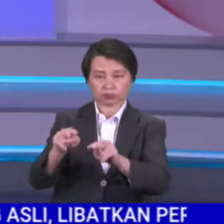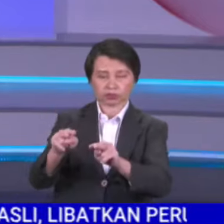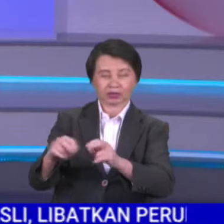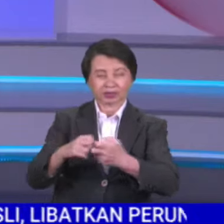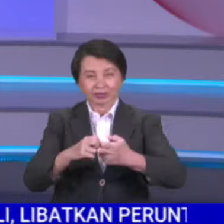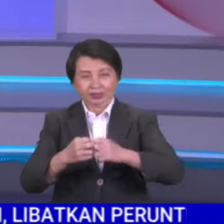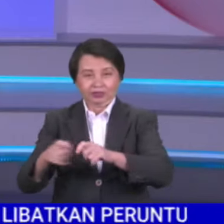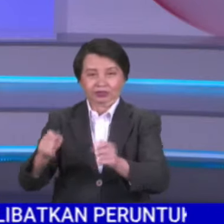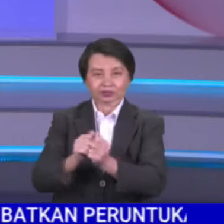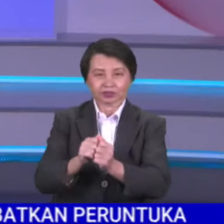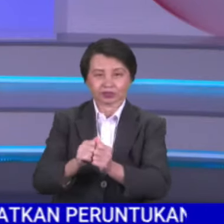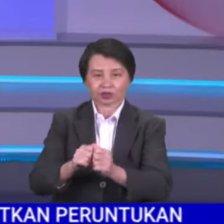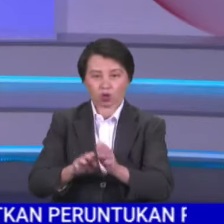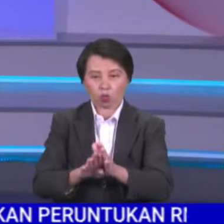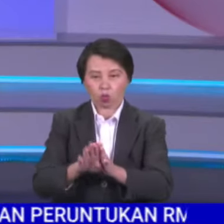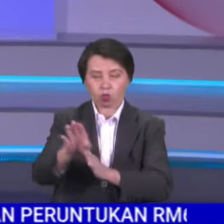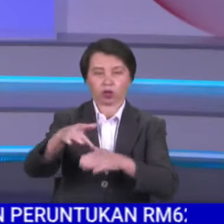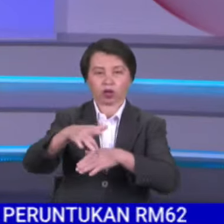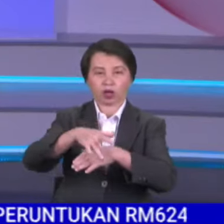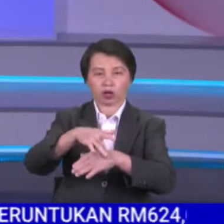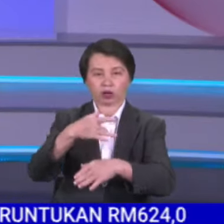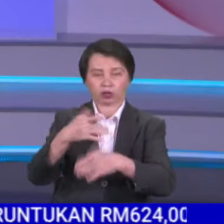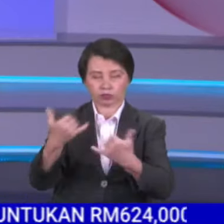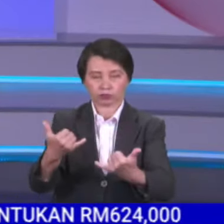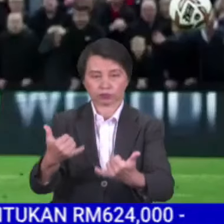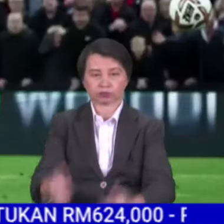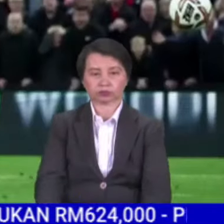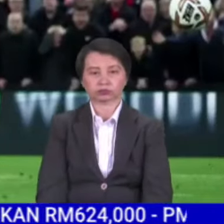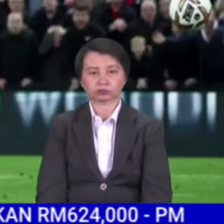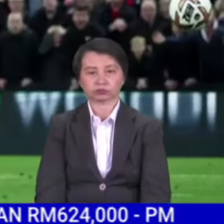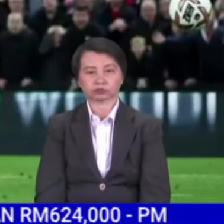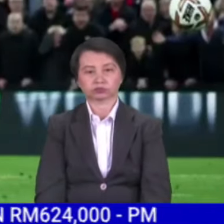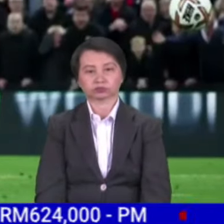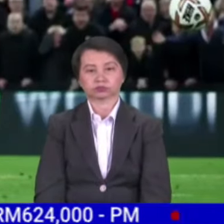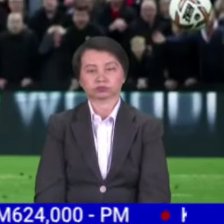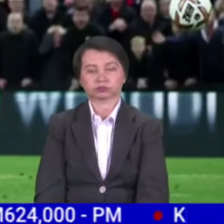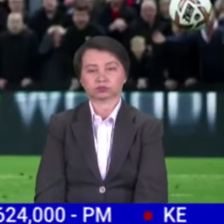bergelut dengan prestasi pada awal musim ini.